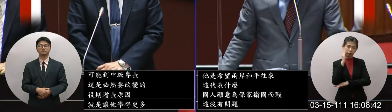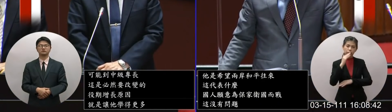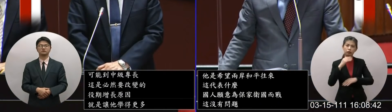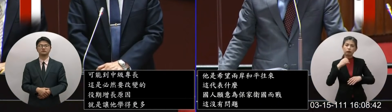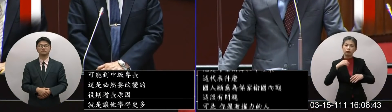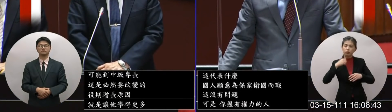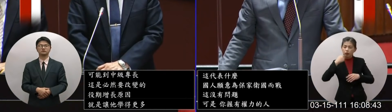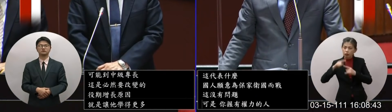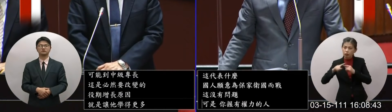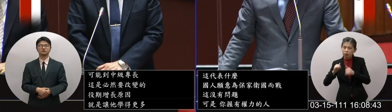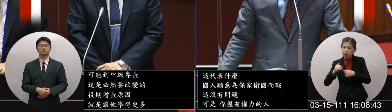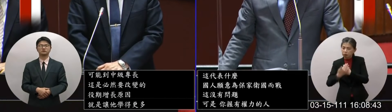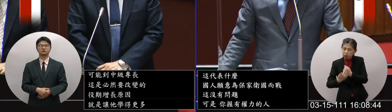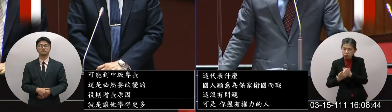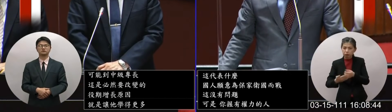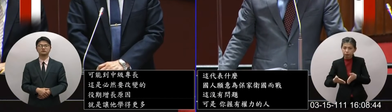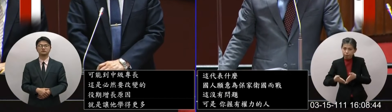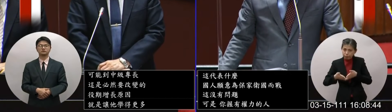护我们的人民？